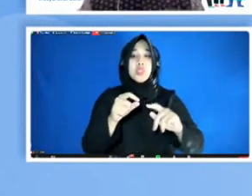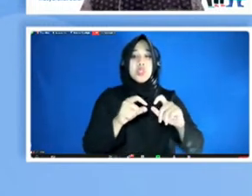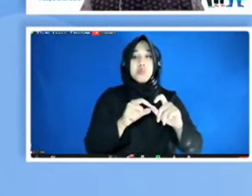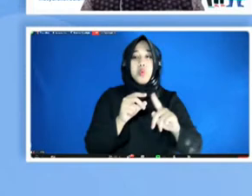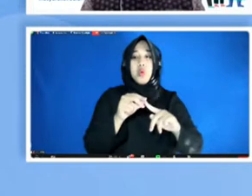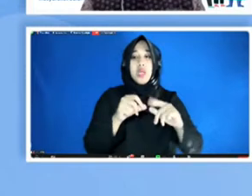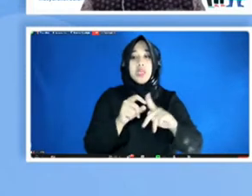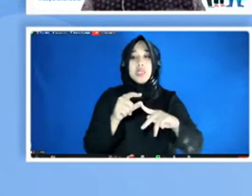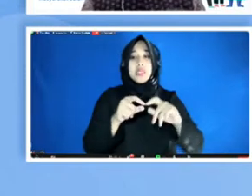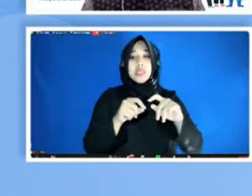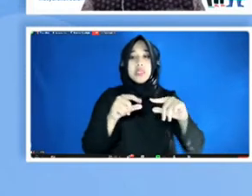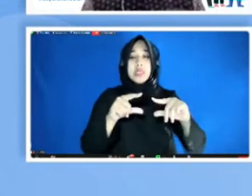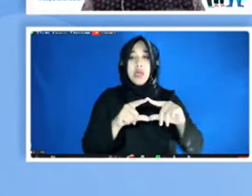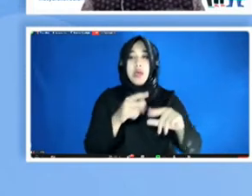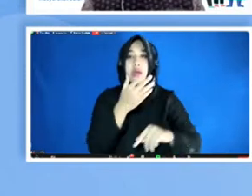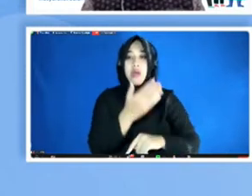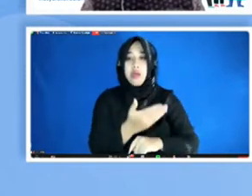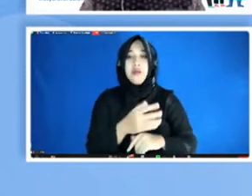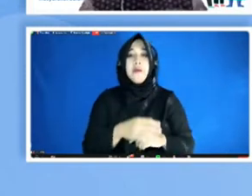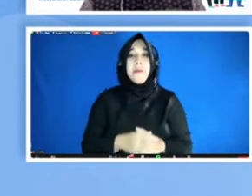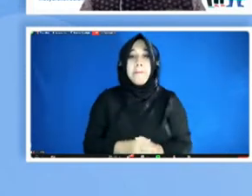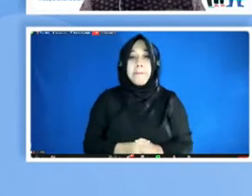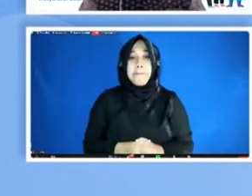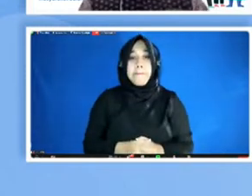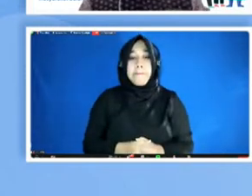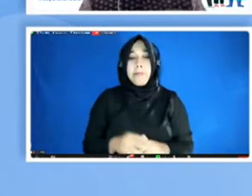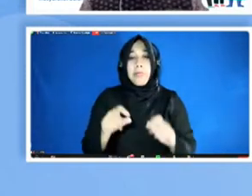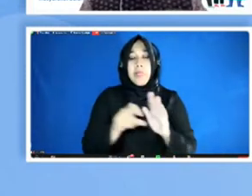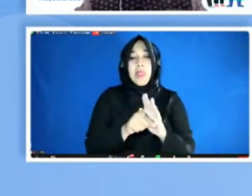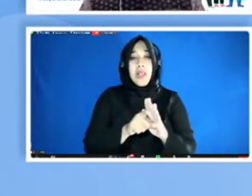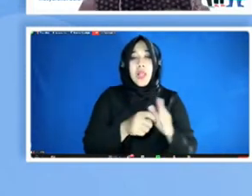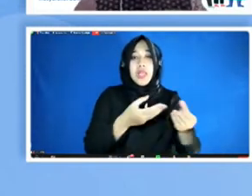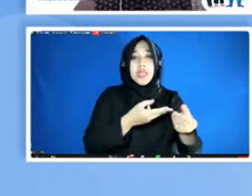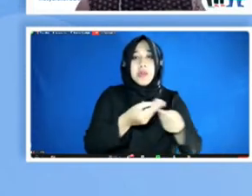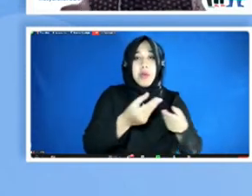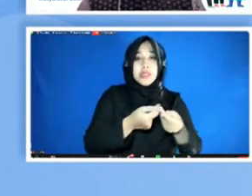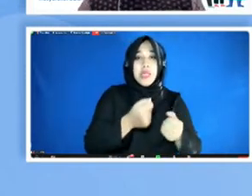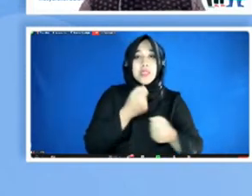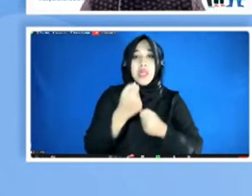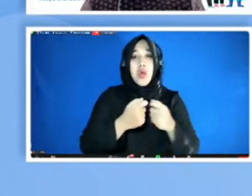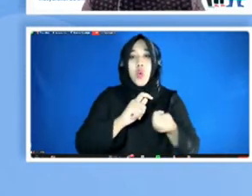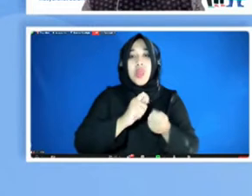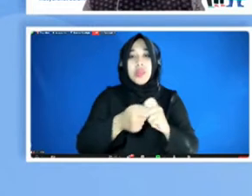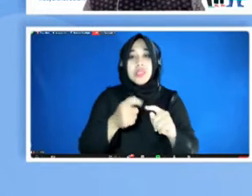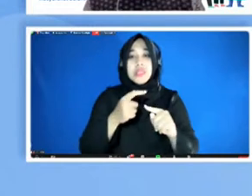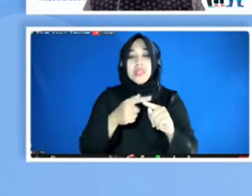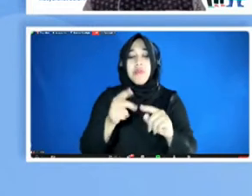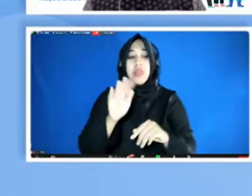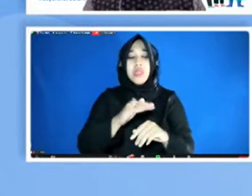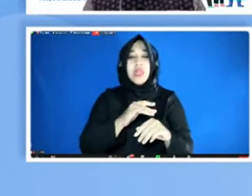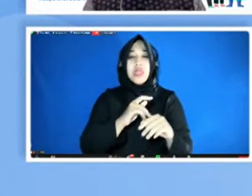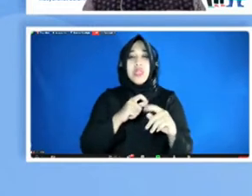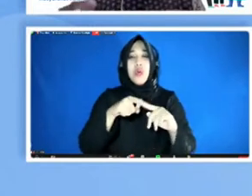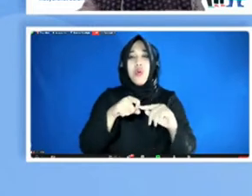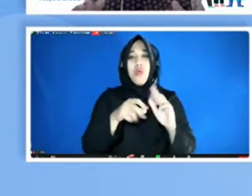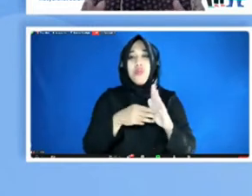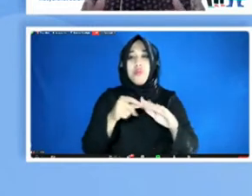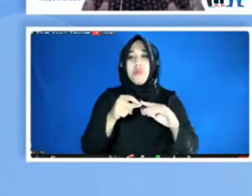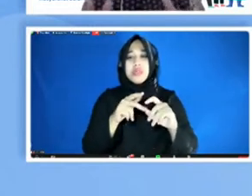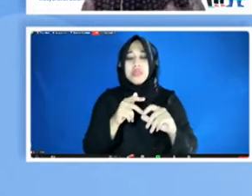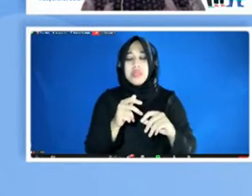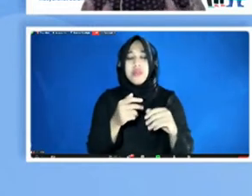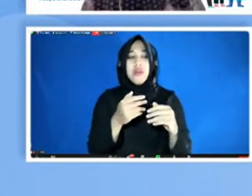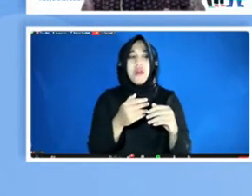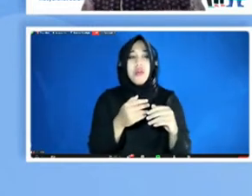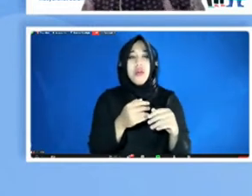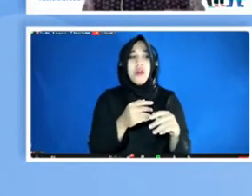Jadi misalkan di pasar dites kemudian, tapi kemudian tidak di follow up hasil positifnya. Maka karena